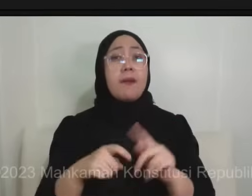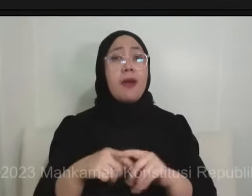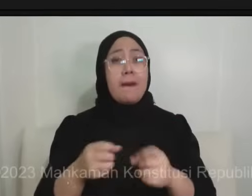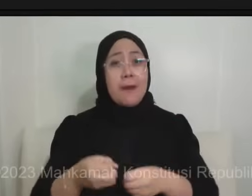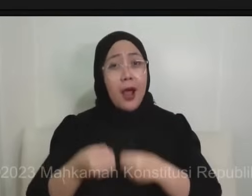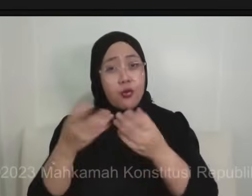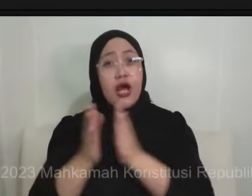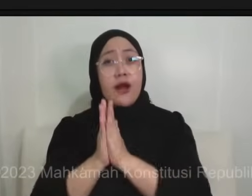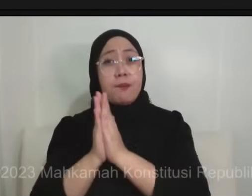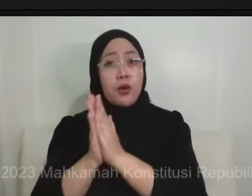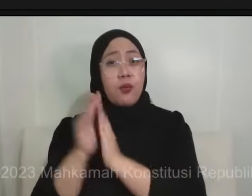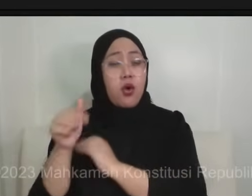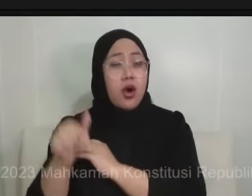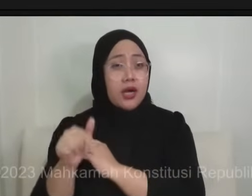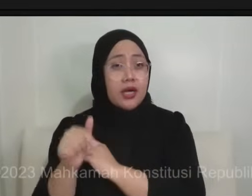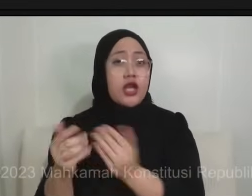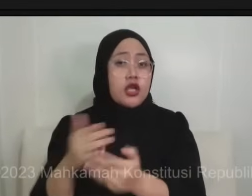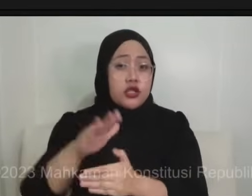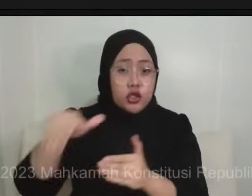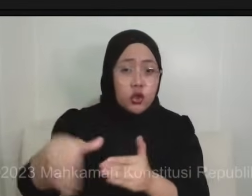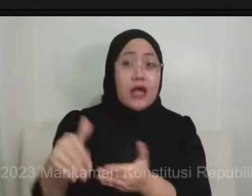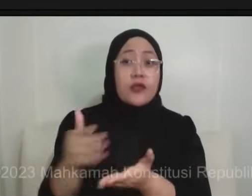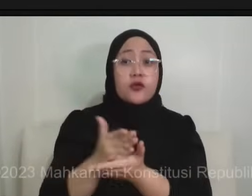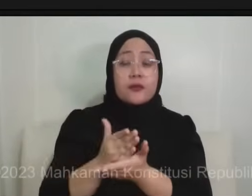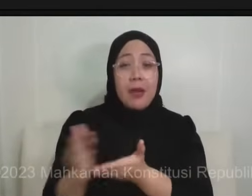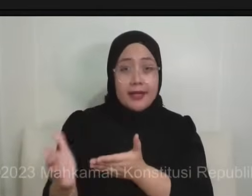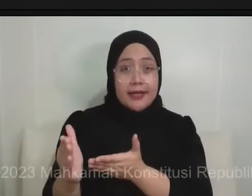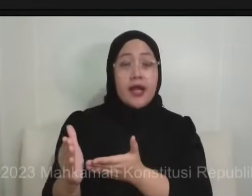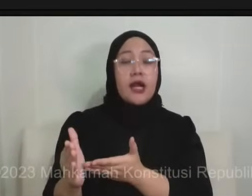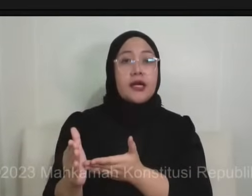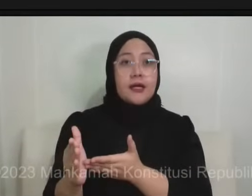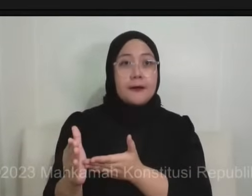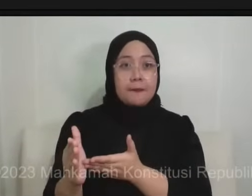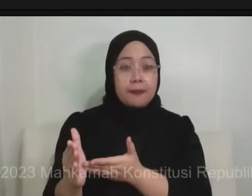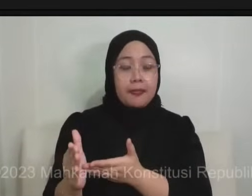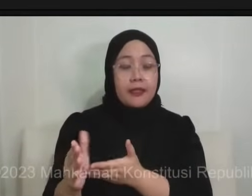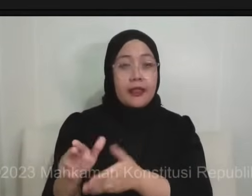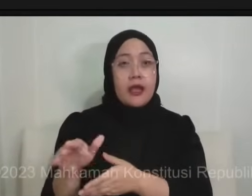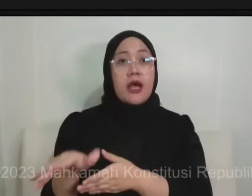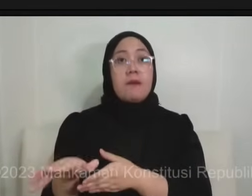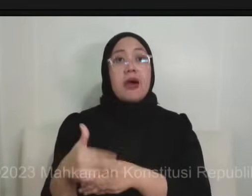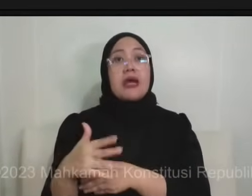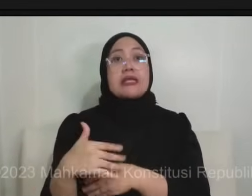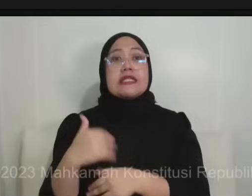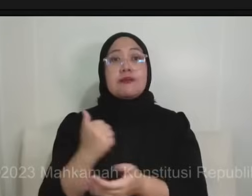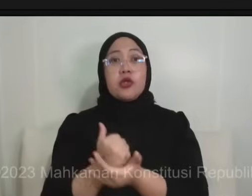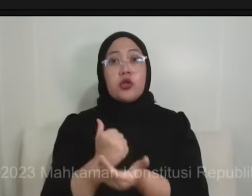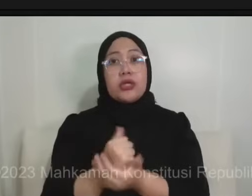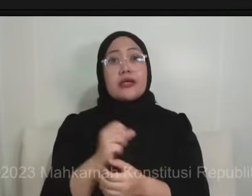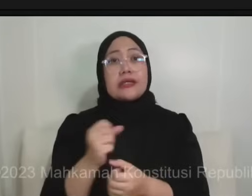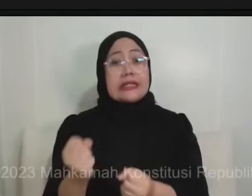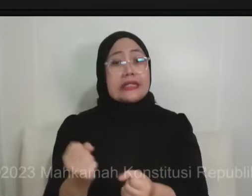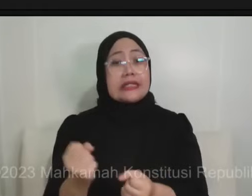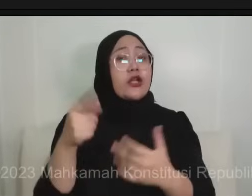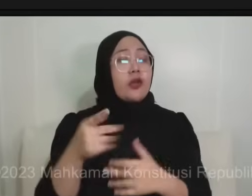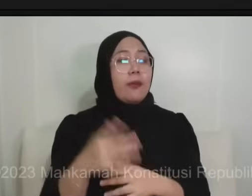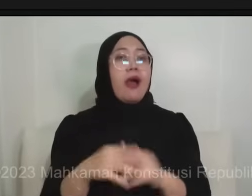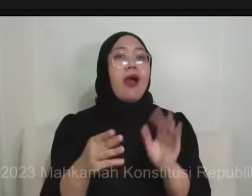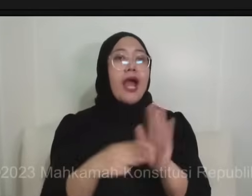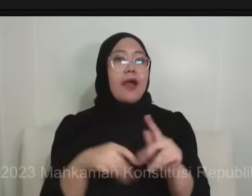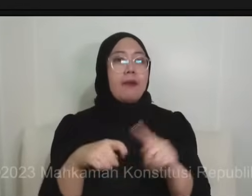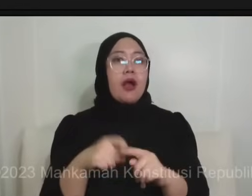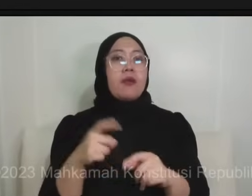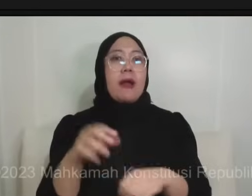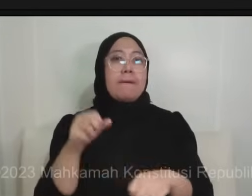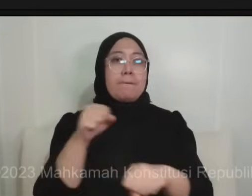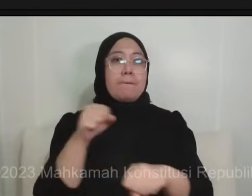ini Baik seluruhnya maupun sebagian maka yang sejatinya terjadi adalah mahkamah melakukan praktik yang